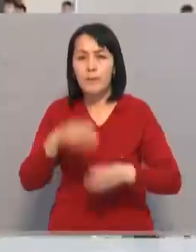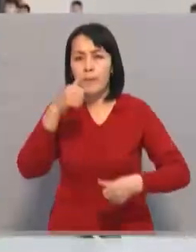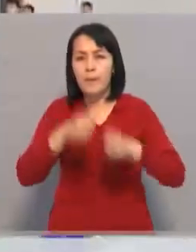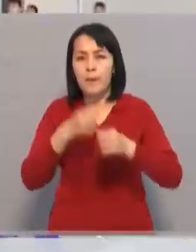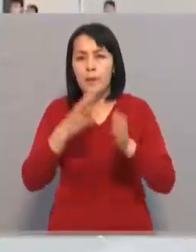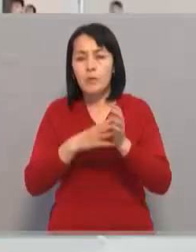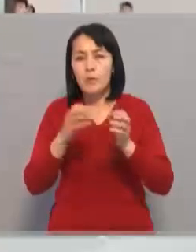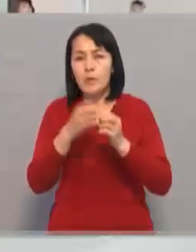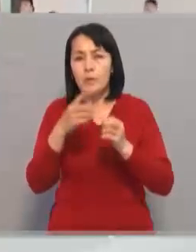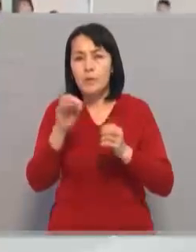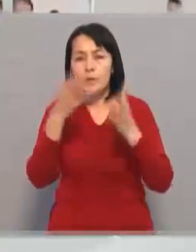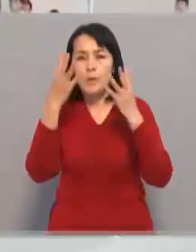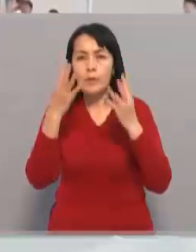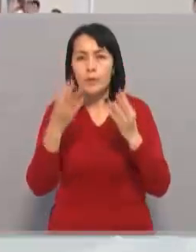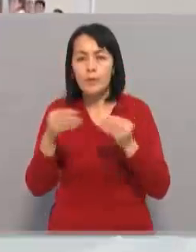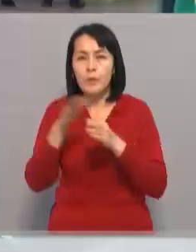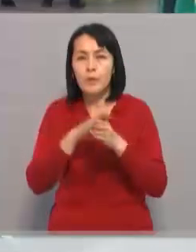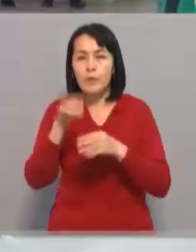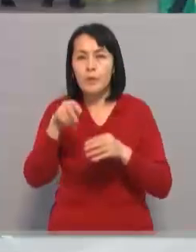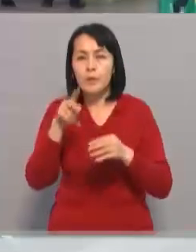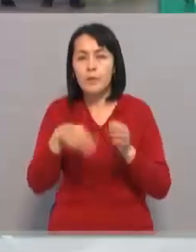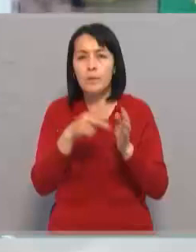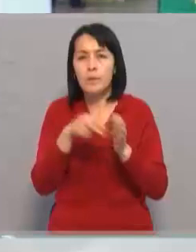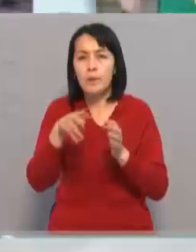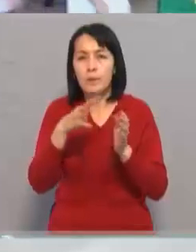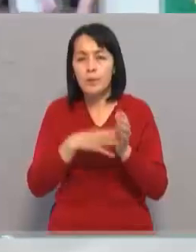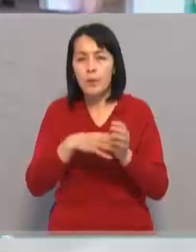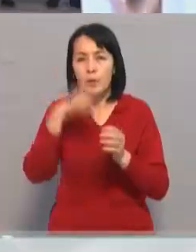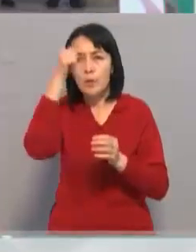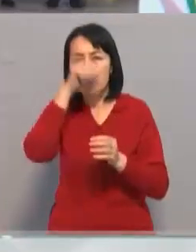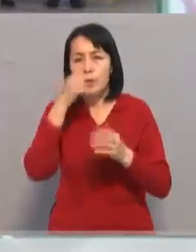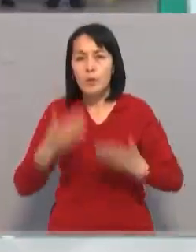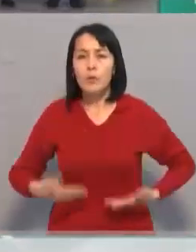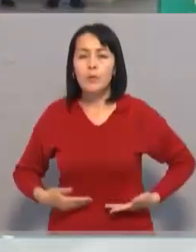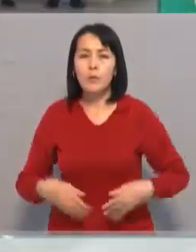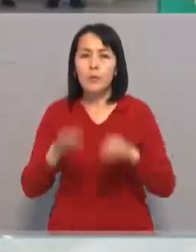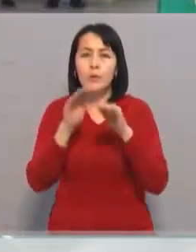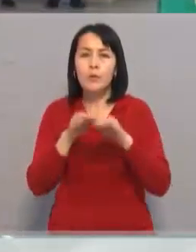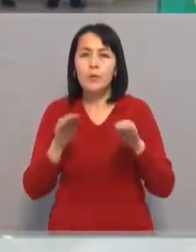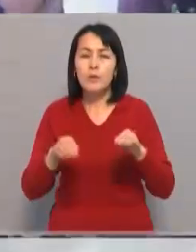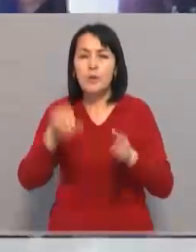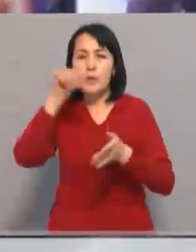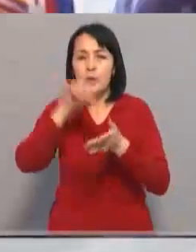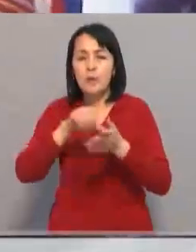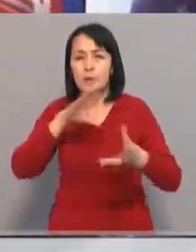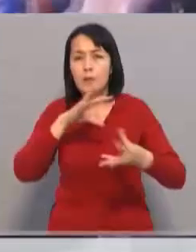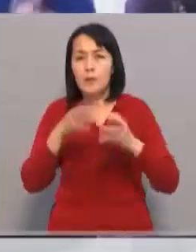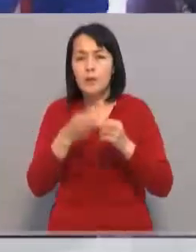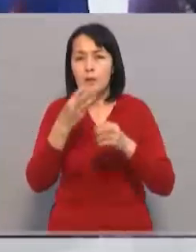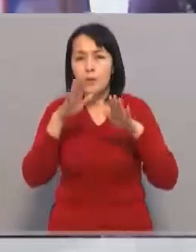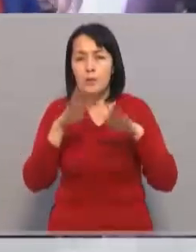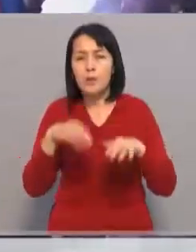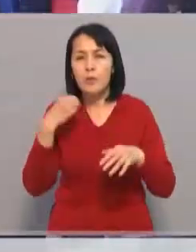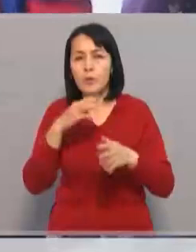Чемпионат 9-11 ақпан аралығында өтіп, оған 2008-2009 жылы туылған жасөспірім ұлдар қатысты. Нәтижесінде 3-ші